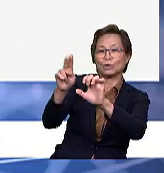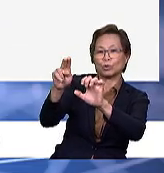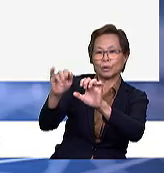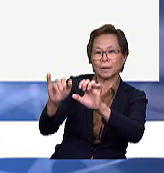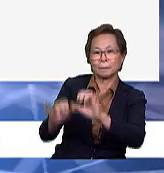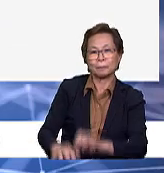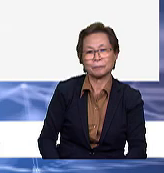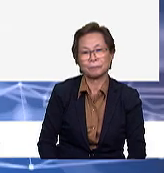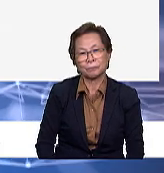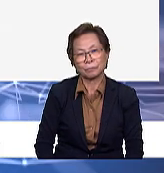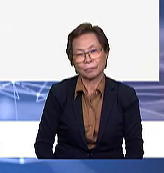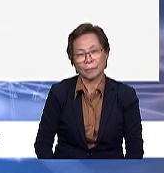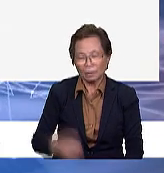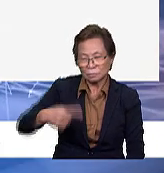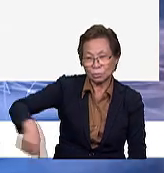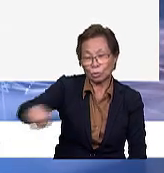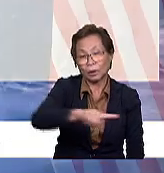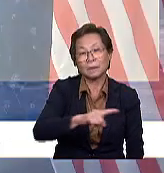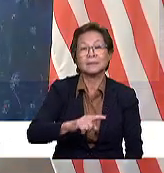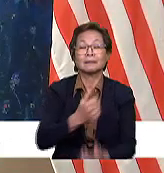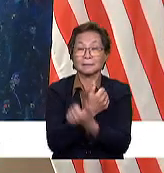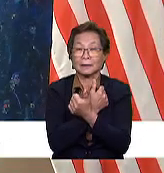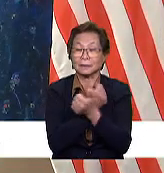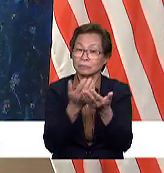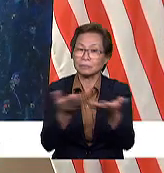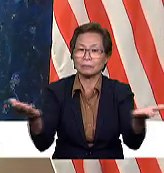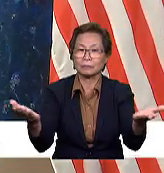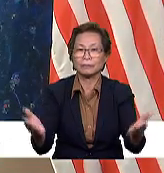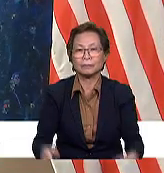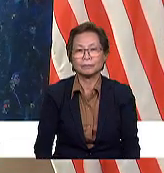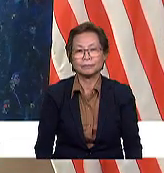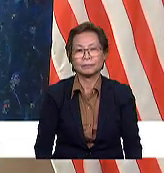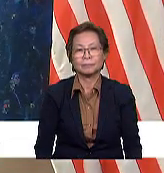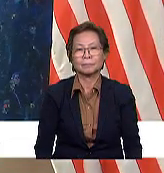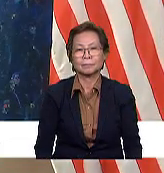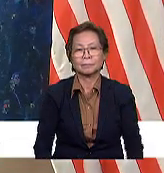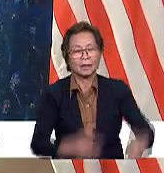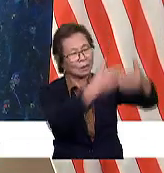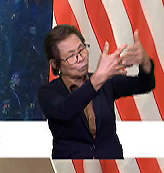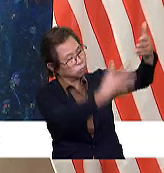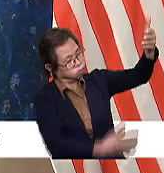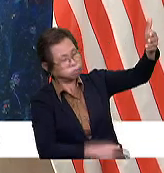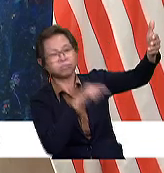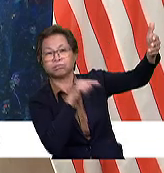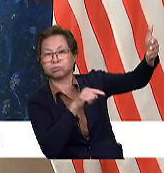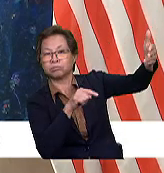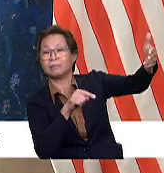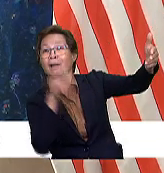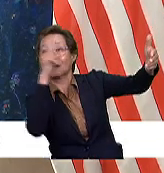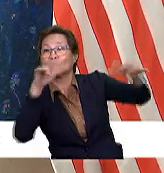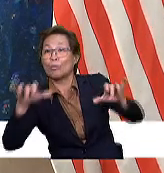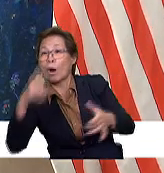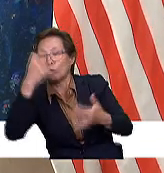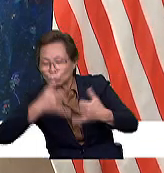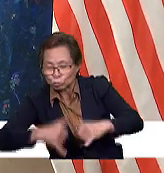the story Udah tadi yang saya kasih sekalian Hai inilah antara usaha kerajaan sebagai